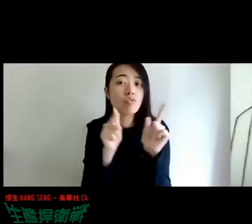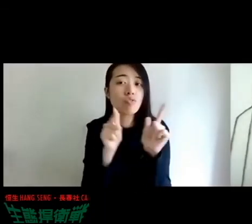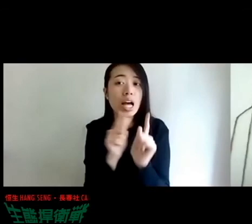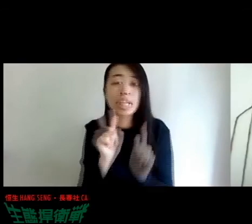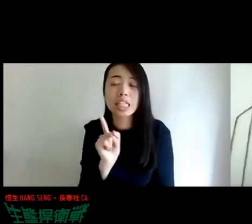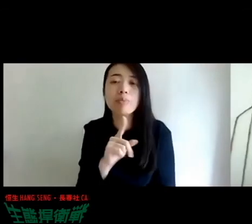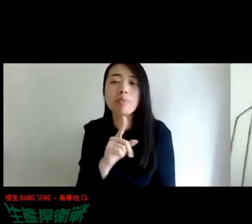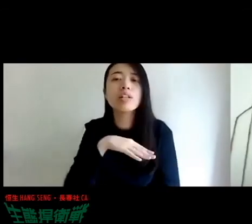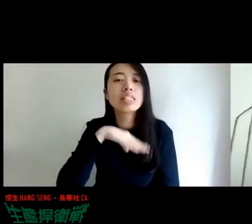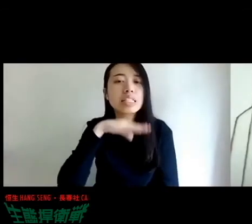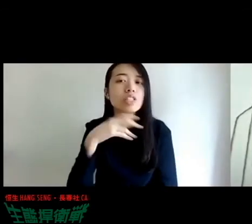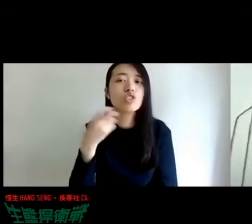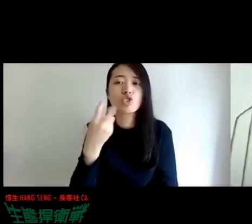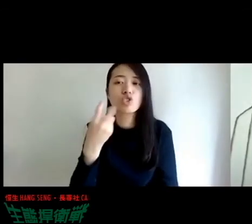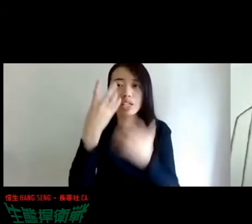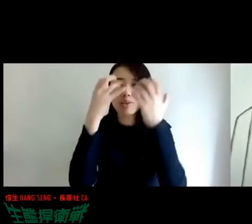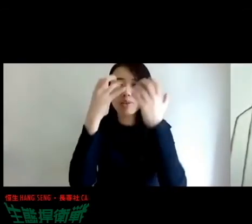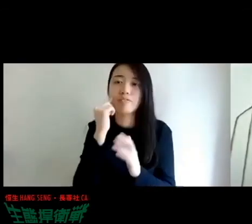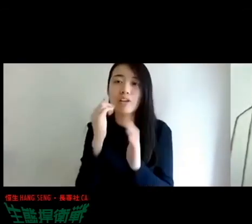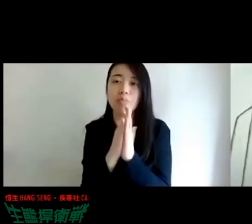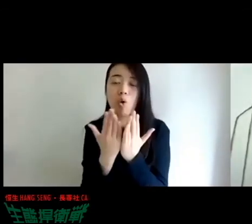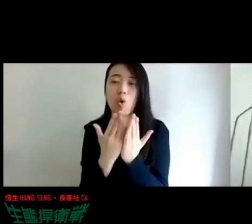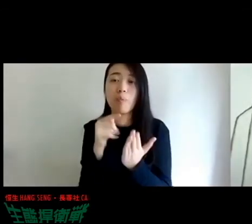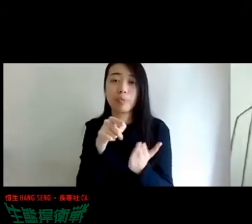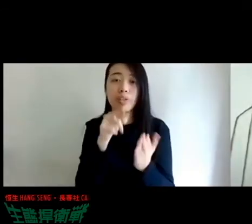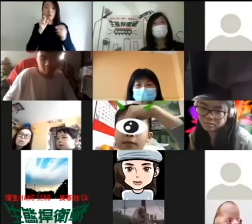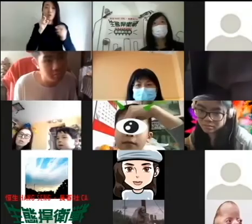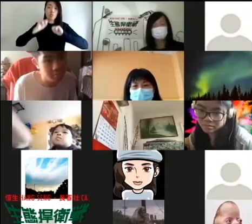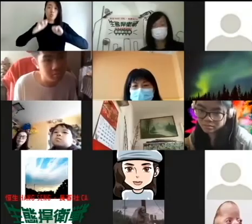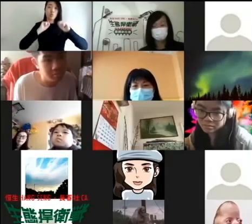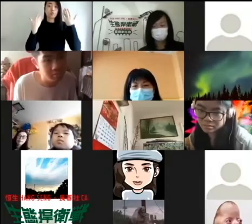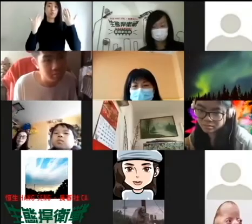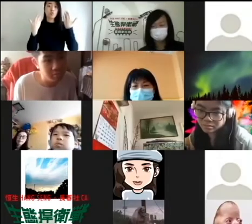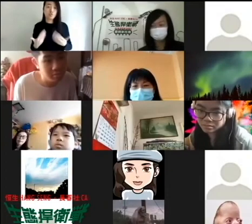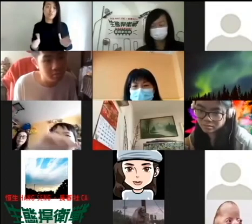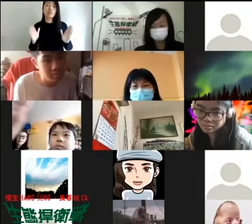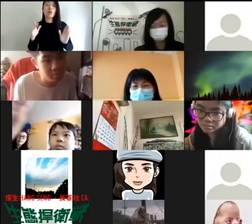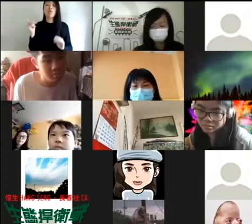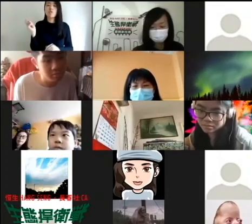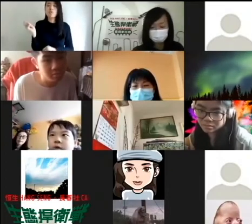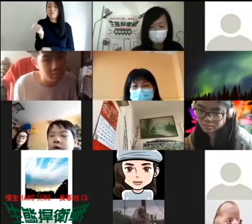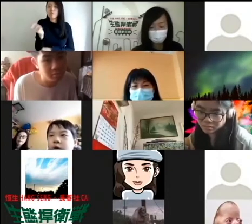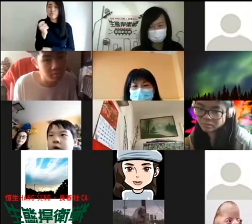啦。咁我哋完咗呢個 tour 之後咧，咁都會好快咁就會